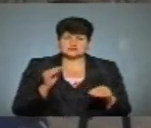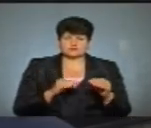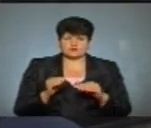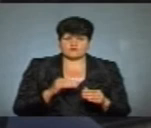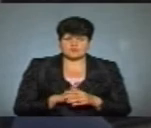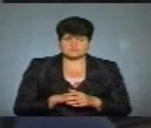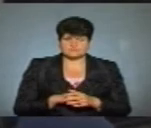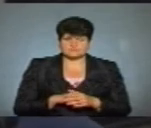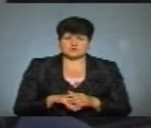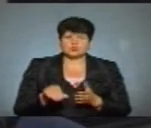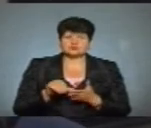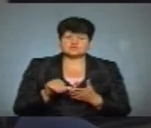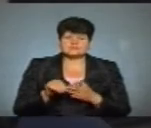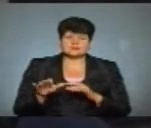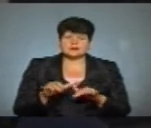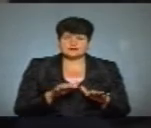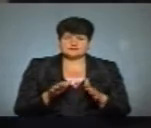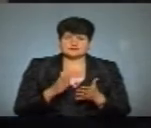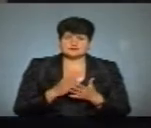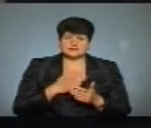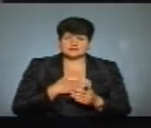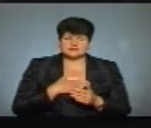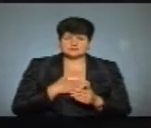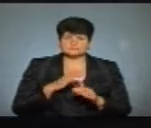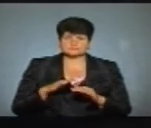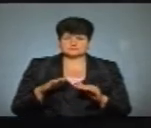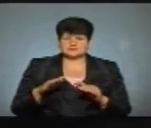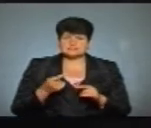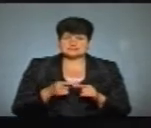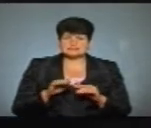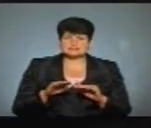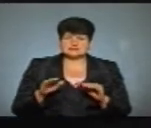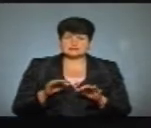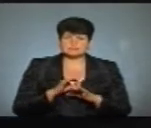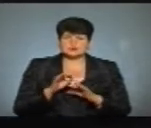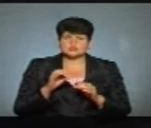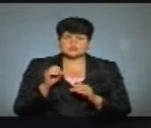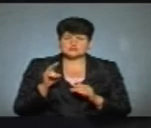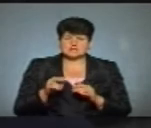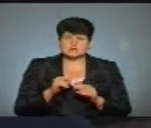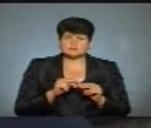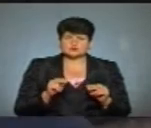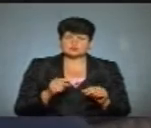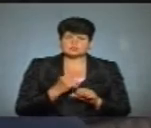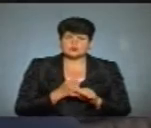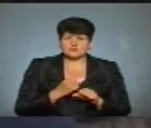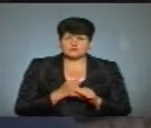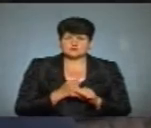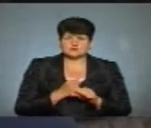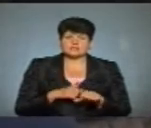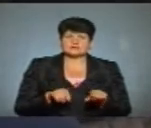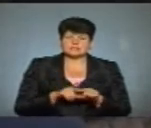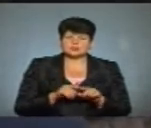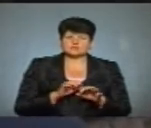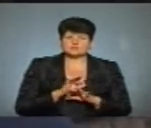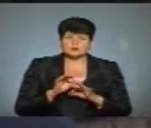Муц. Учасниками акції є наші підопічні Карітасу, це дітки проєктів «Соціально-педагогічна робота з дітьми та молоддю», а також